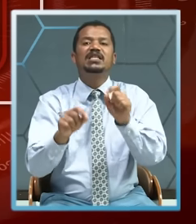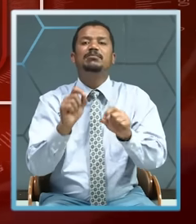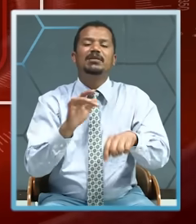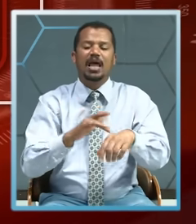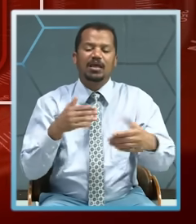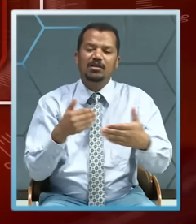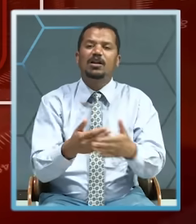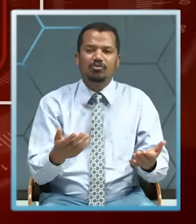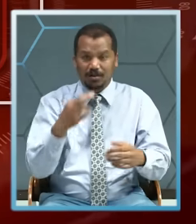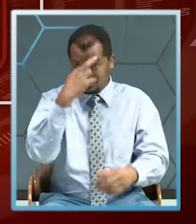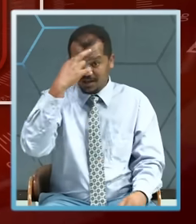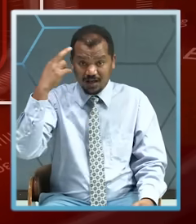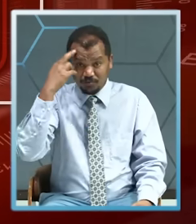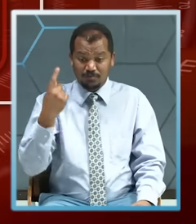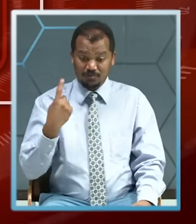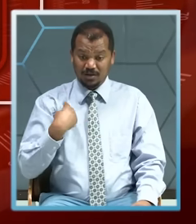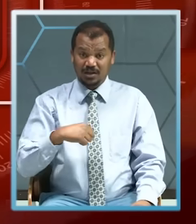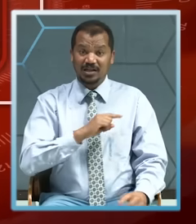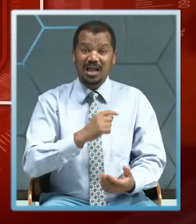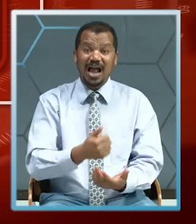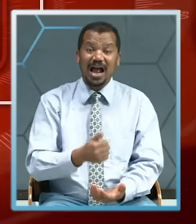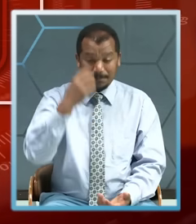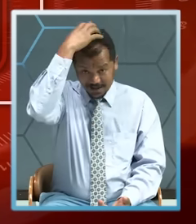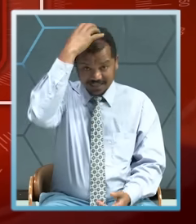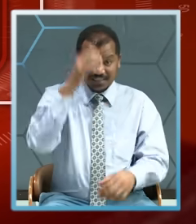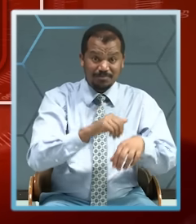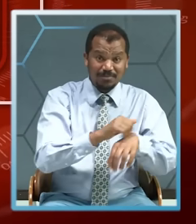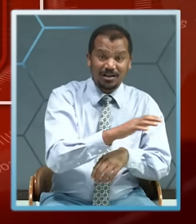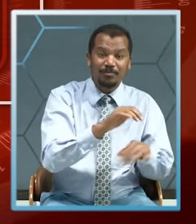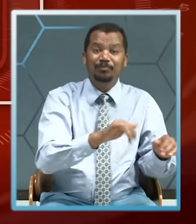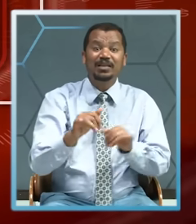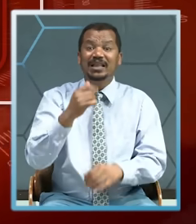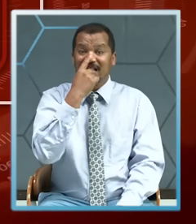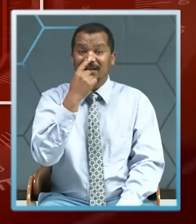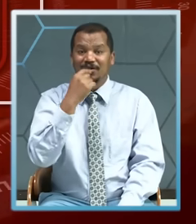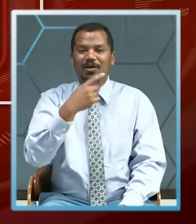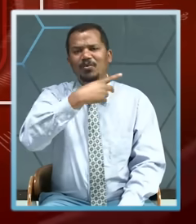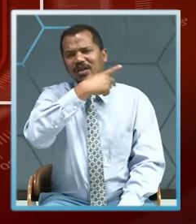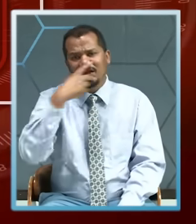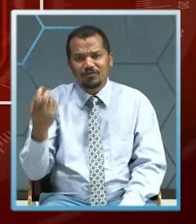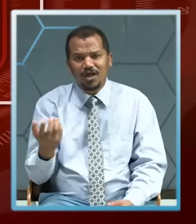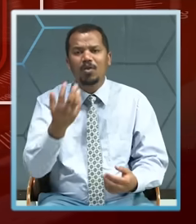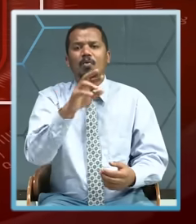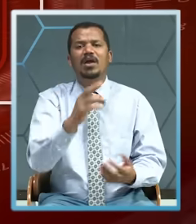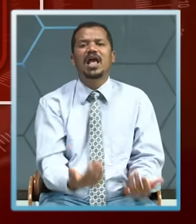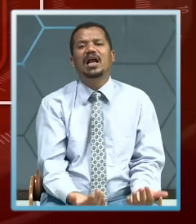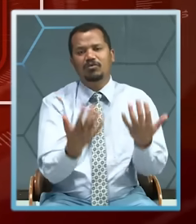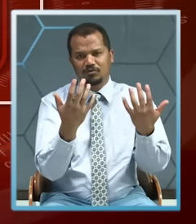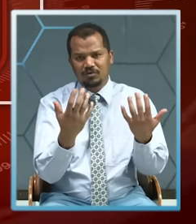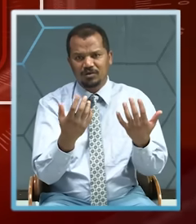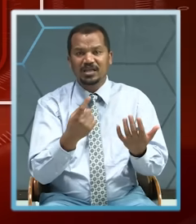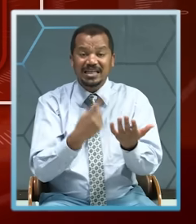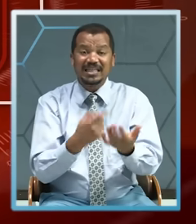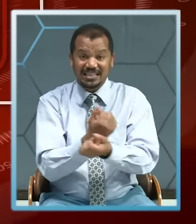የጋራ ስምምነት ተደርሷል። ምክንያቱም የኛ መንግስት ቢልክ እንደተለመደው ወይ ዘርፉታል ወይ